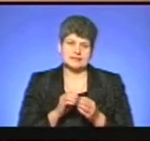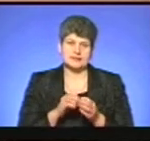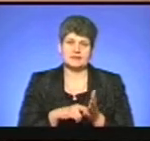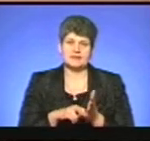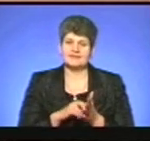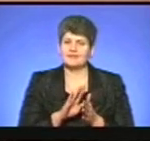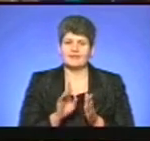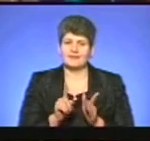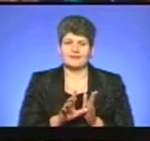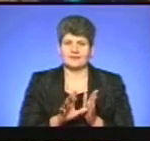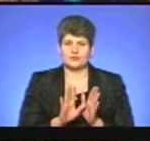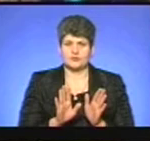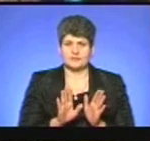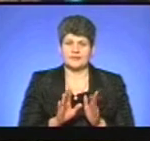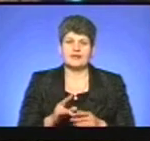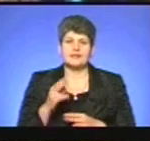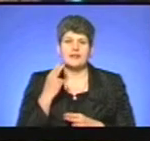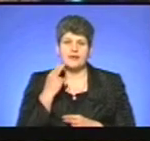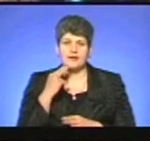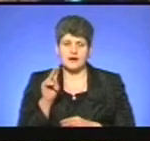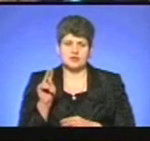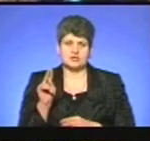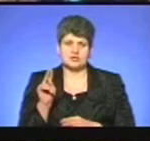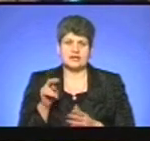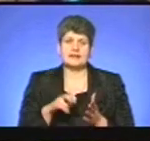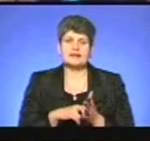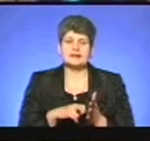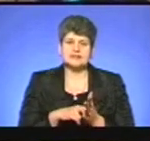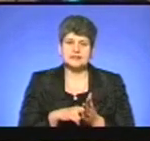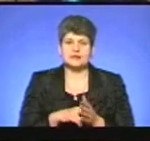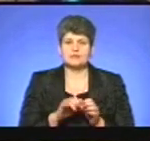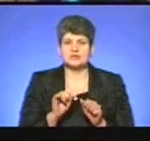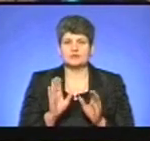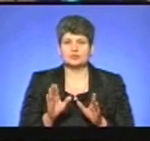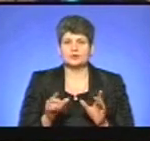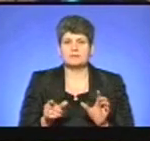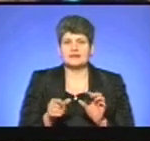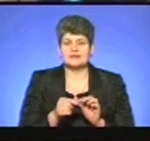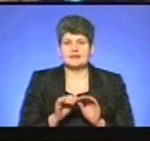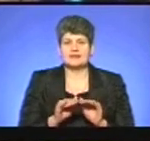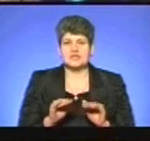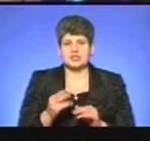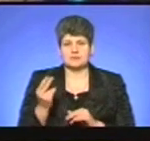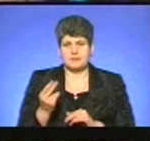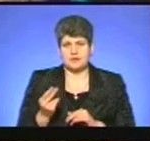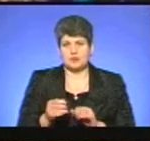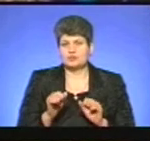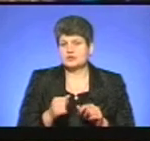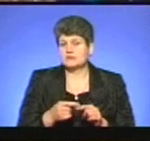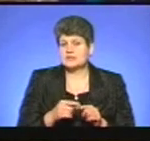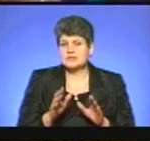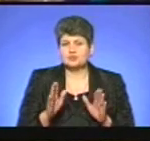лише електронними. Найкращі листи, можливо, вони будуть підкріплені дитячими малюнками, можливо, це